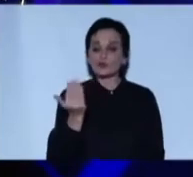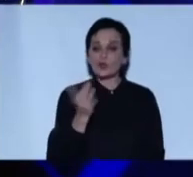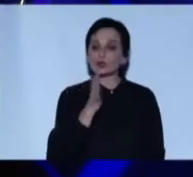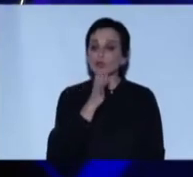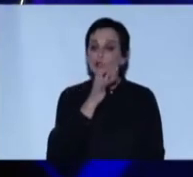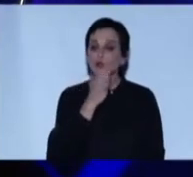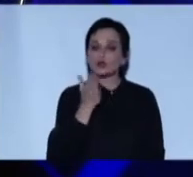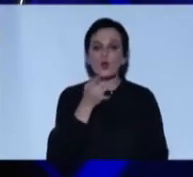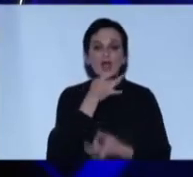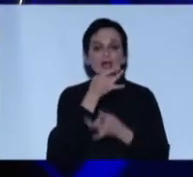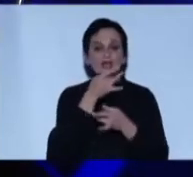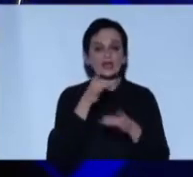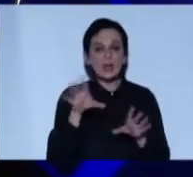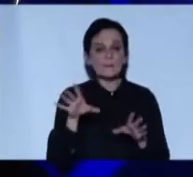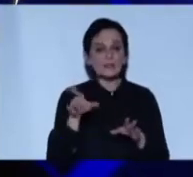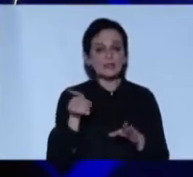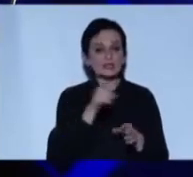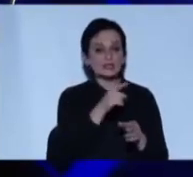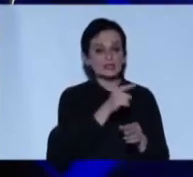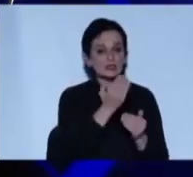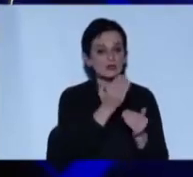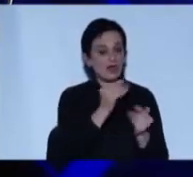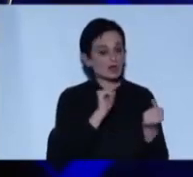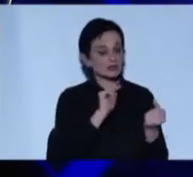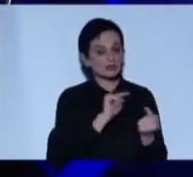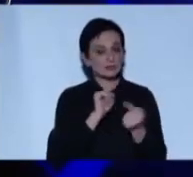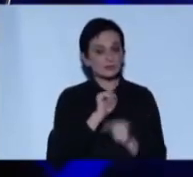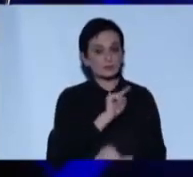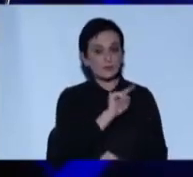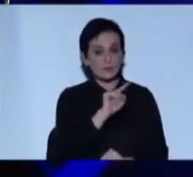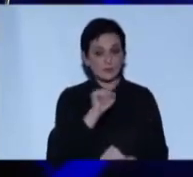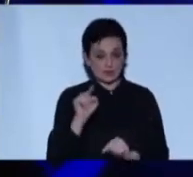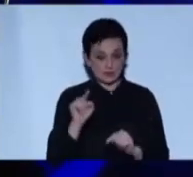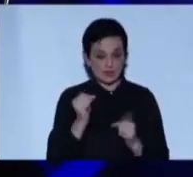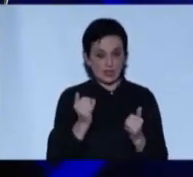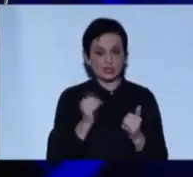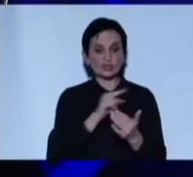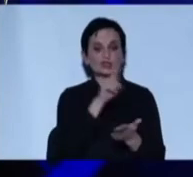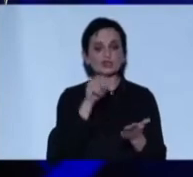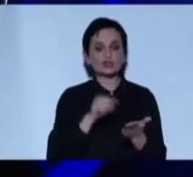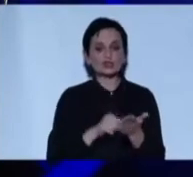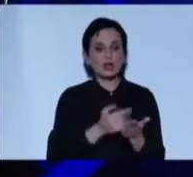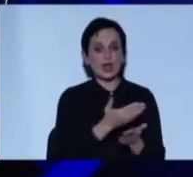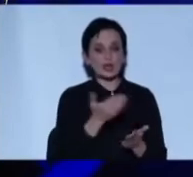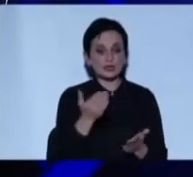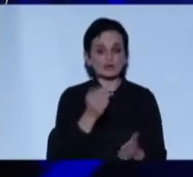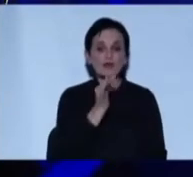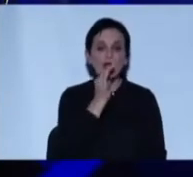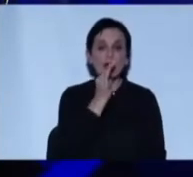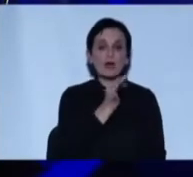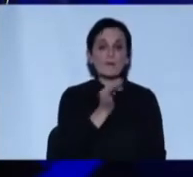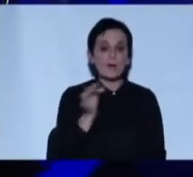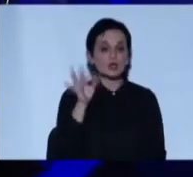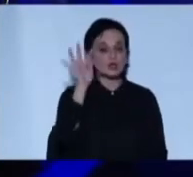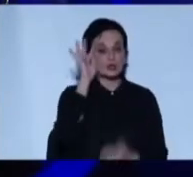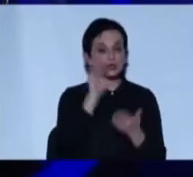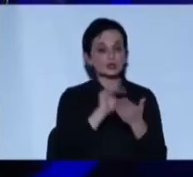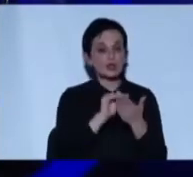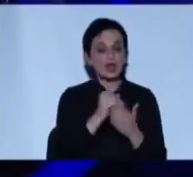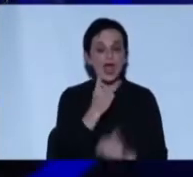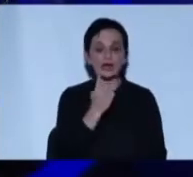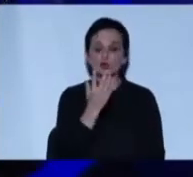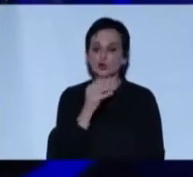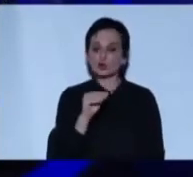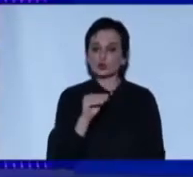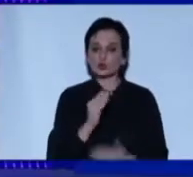უნდა მიმართოთ ნებისმიერ თქვენს ოპონენტს, სტუდიაში მყოფს ცხადია, შეკითხვით და პასუხისთვის კიდევ ერთხელ შეგახსენებთ, რომ გაქვთ ერთი